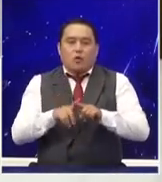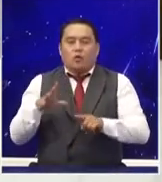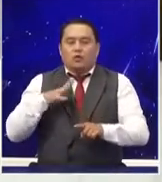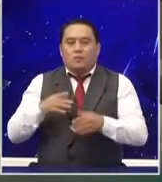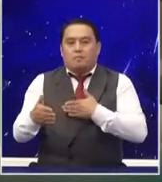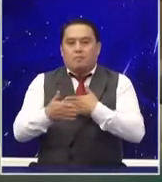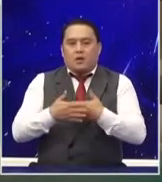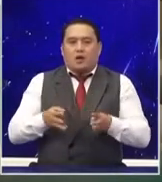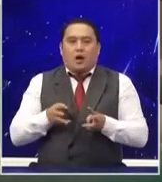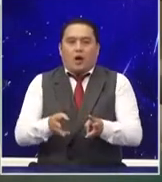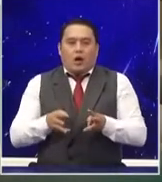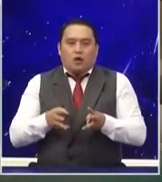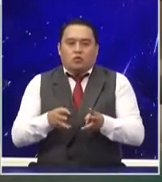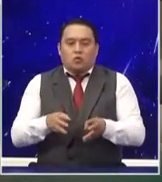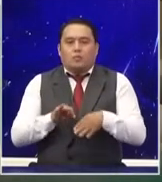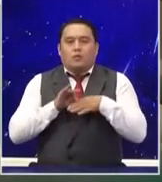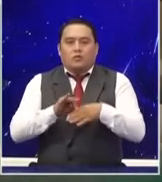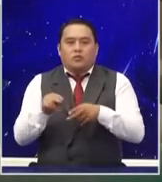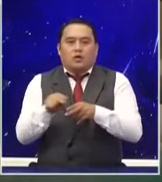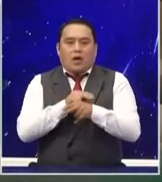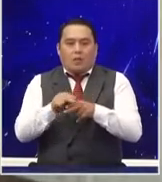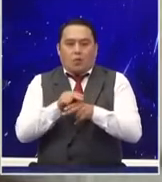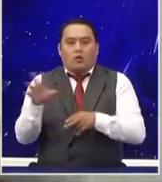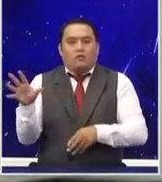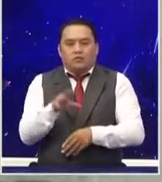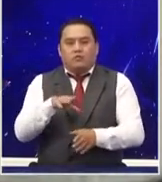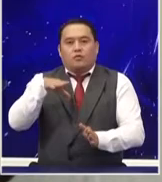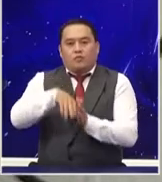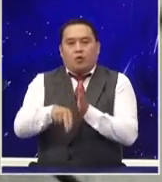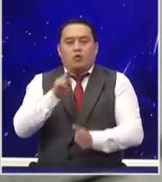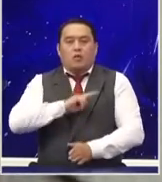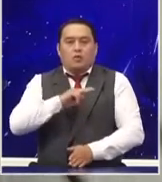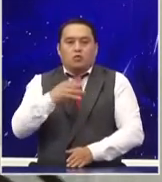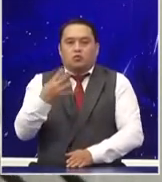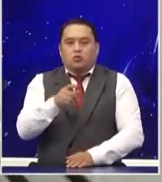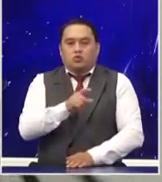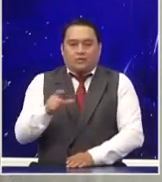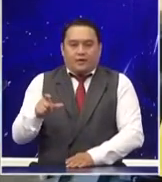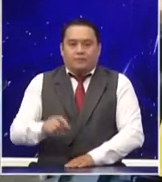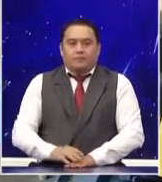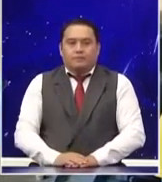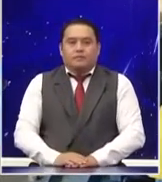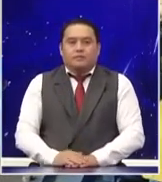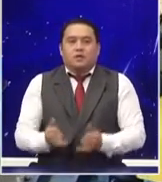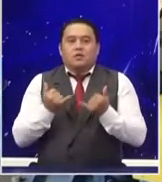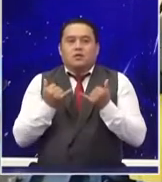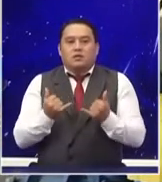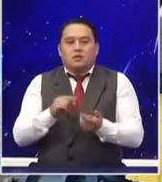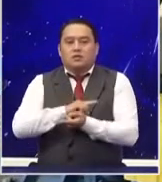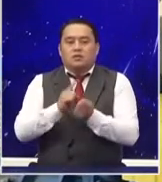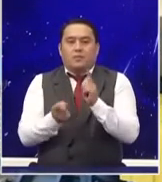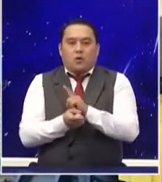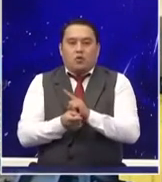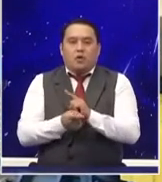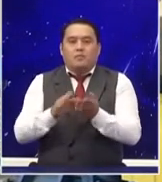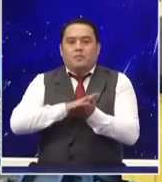преддверии начала отопительного сезона идет текущий ремонт. Всего в работах задействовано 40 человек. Сейчас идет замена циркуляционных насосов,